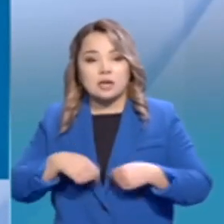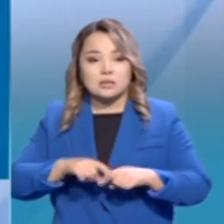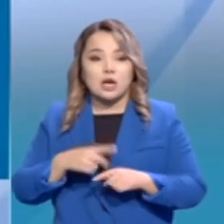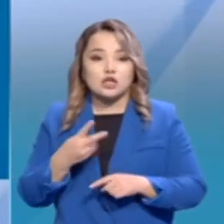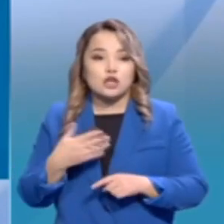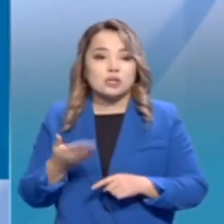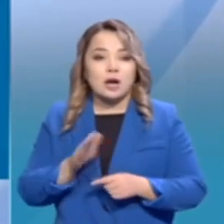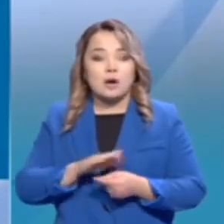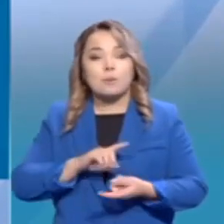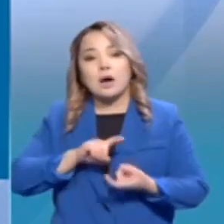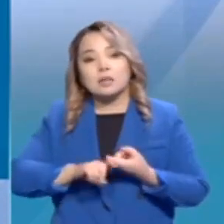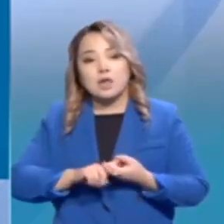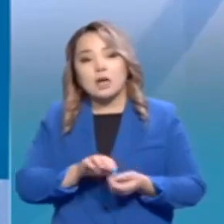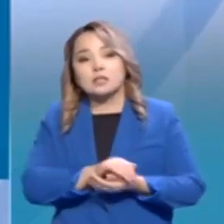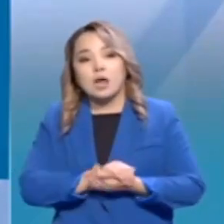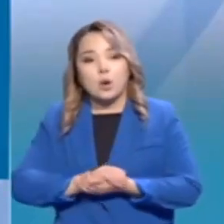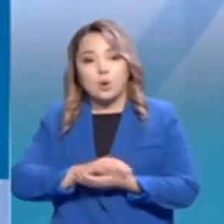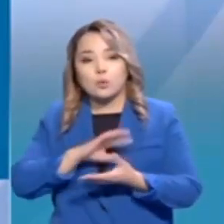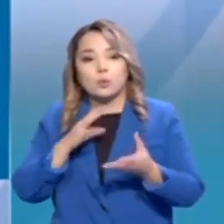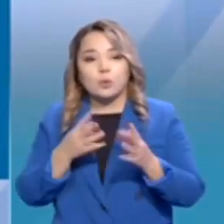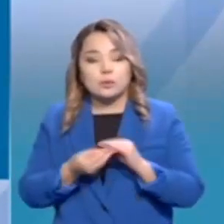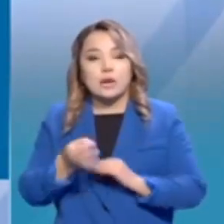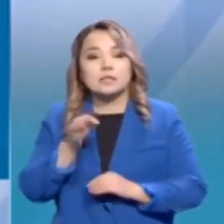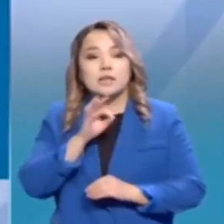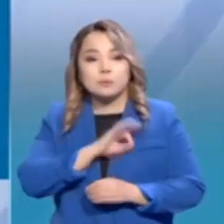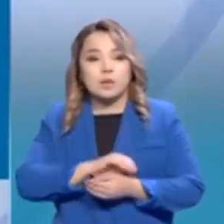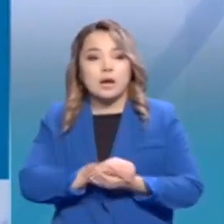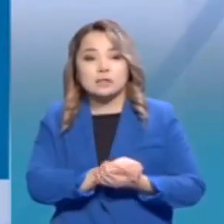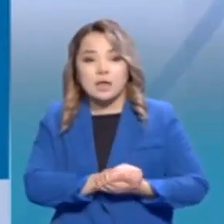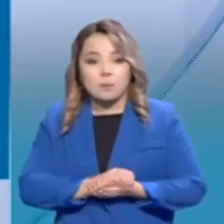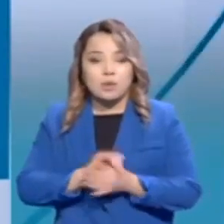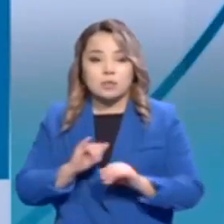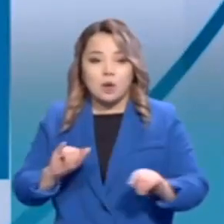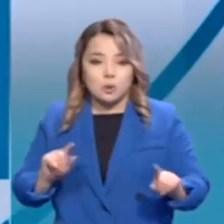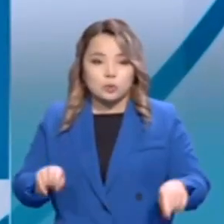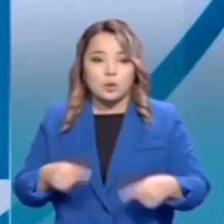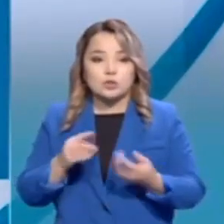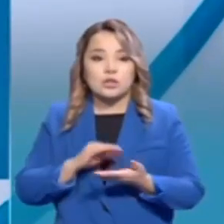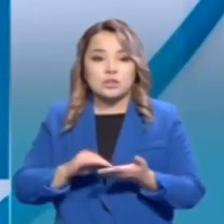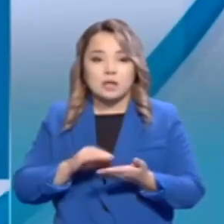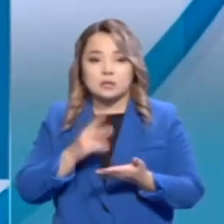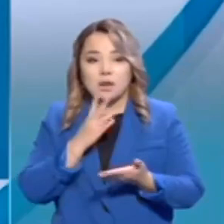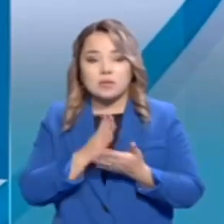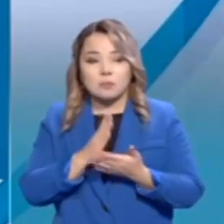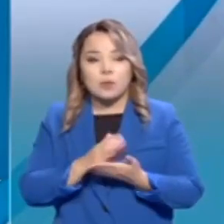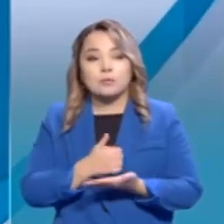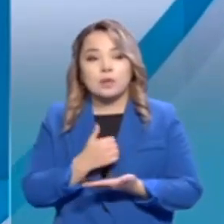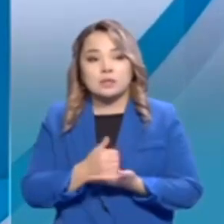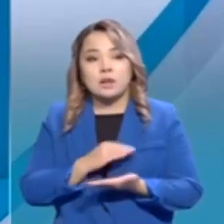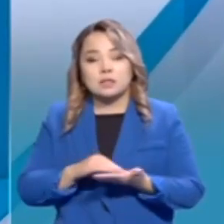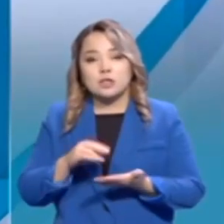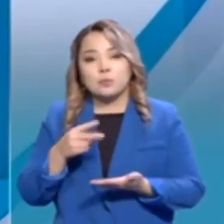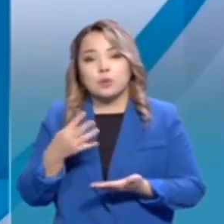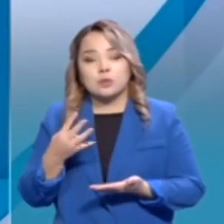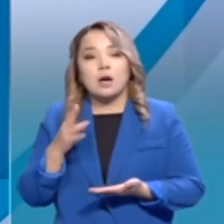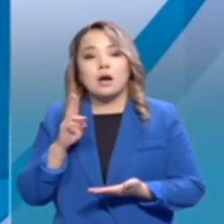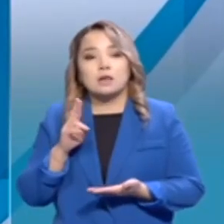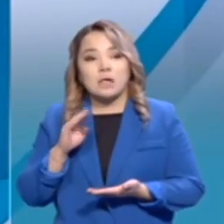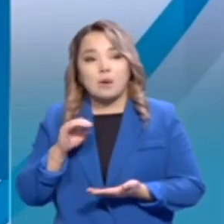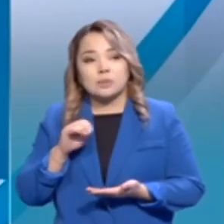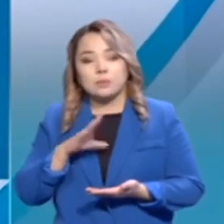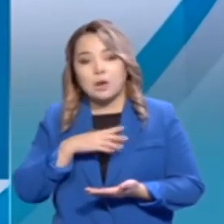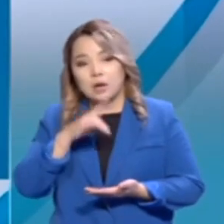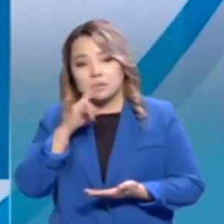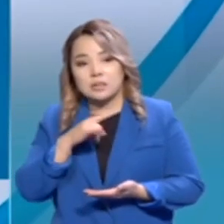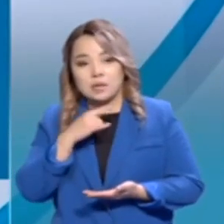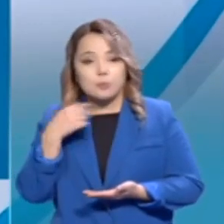жақты байланыс, тату көршілік, өзара тиімді ынтымақ арқылы дамып жатқан жазған. Сонымен бірге басылым 24 тамызда Қазақстан